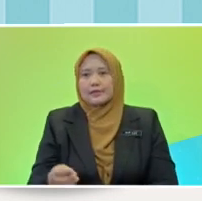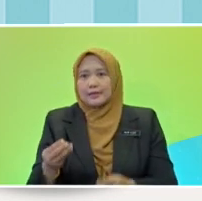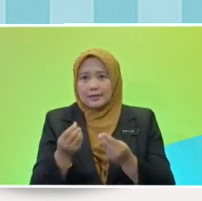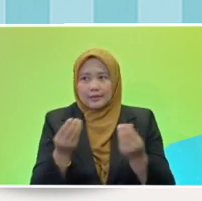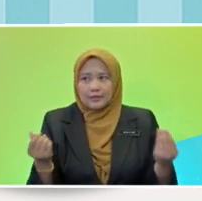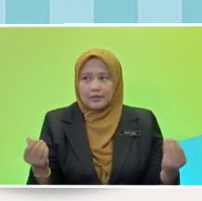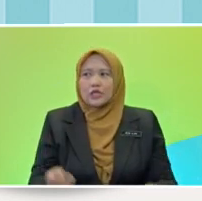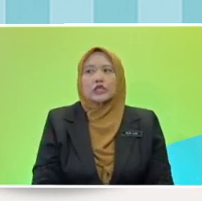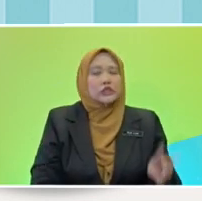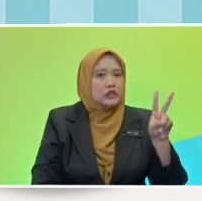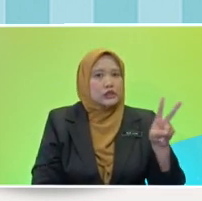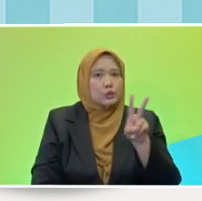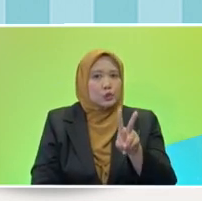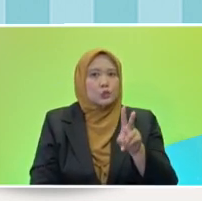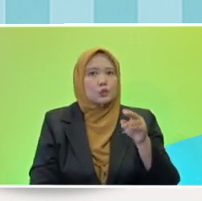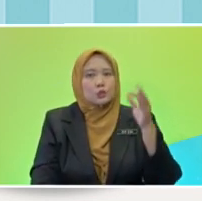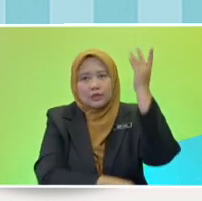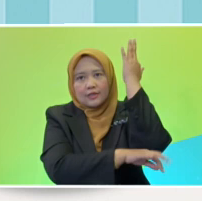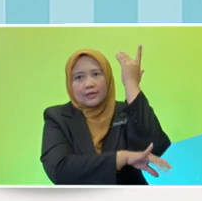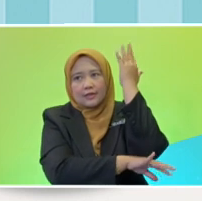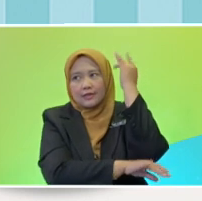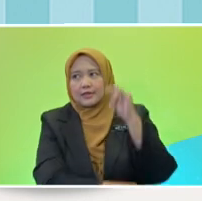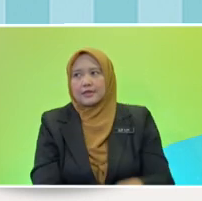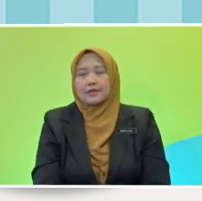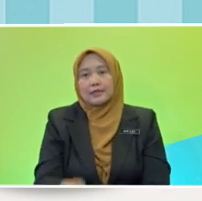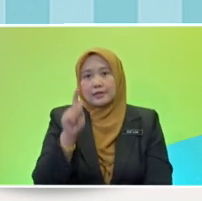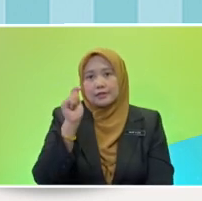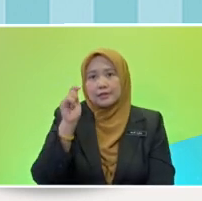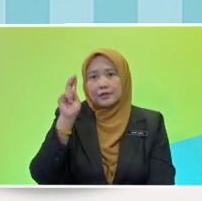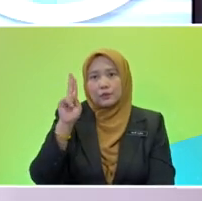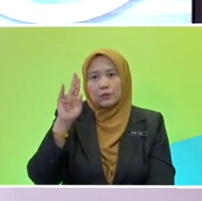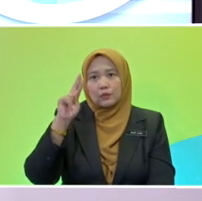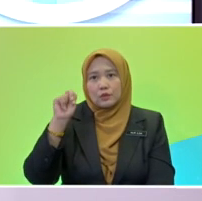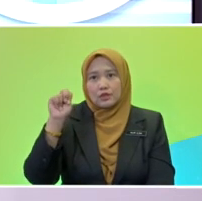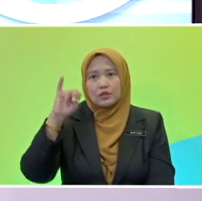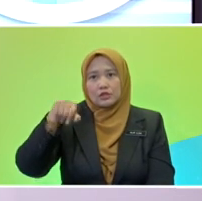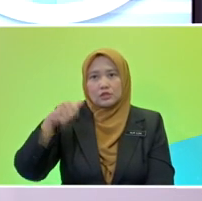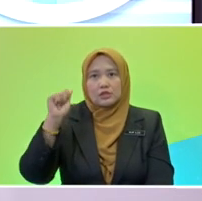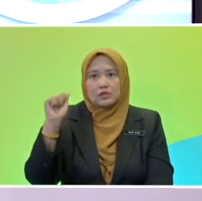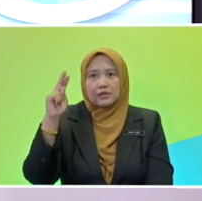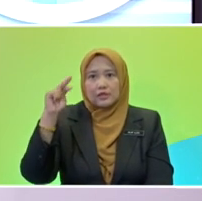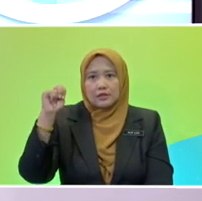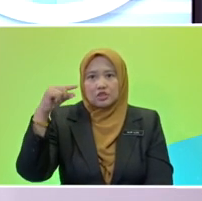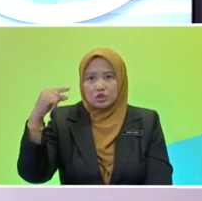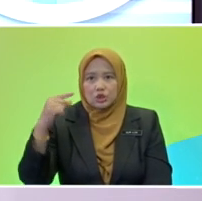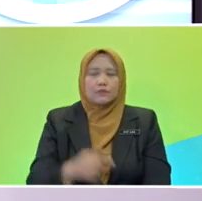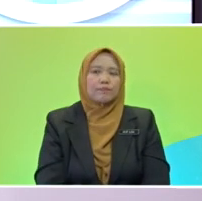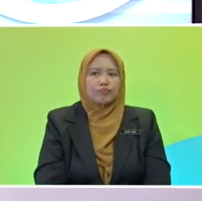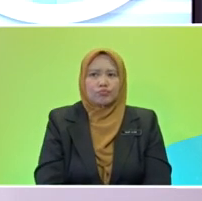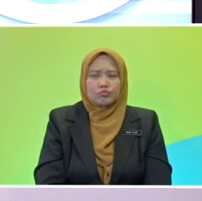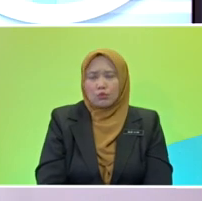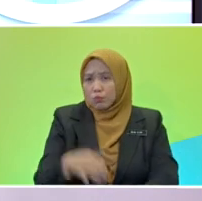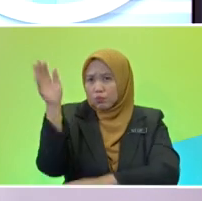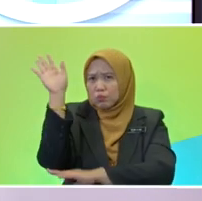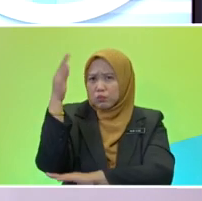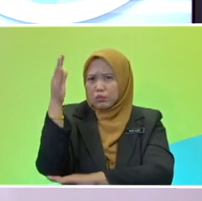raya dan pokok benerus ialah akar tunjang jadi kalau kita lihat pokoknya berbeda